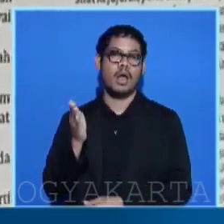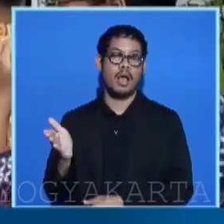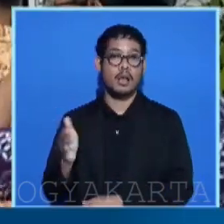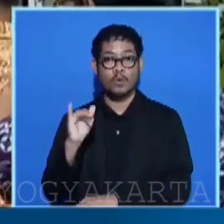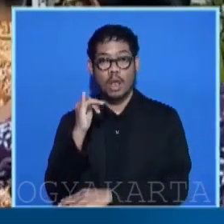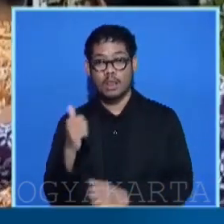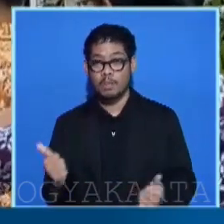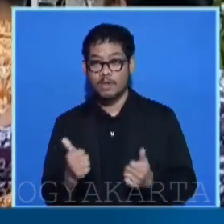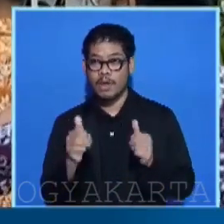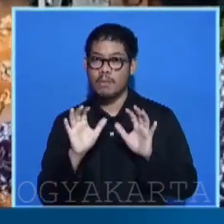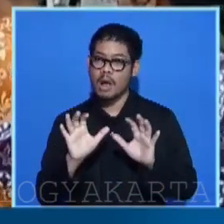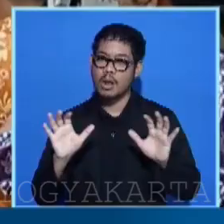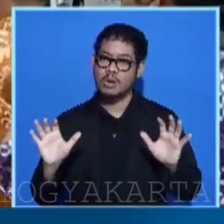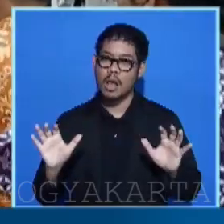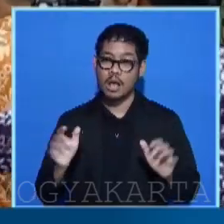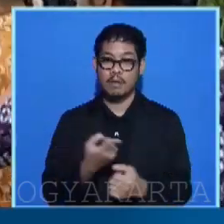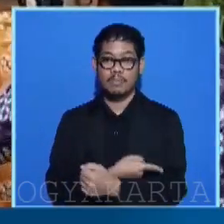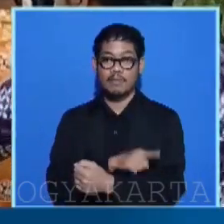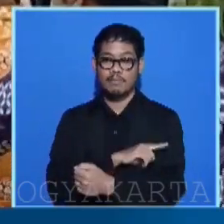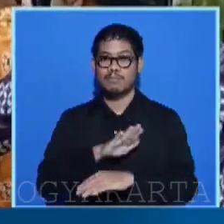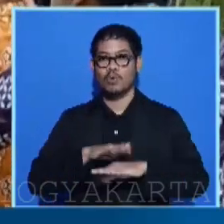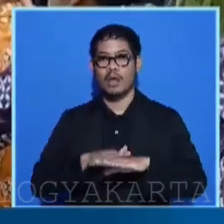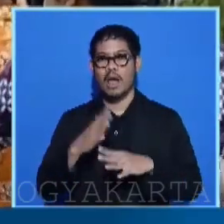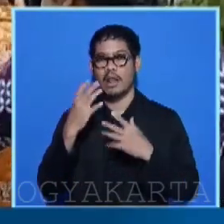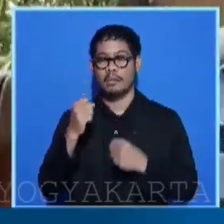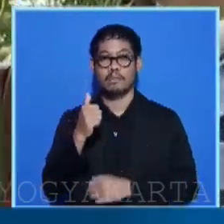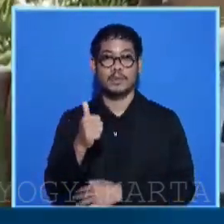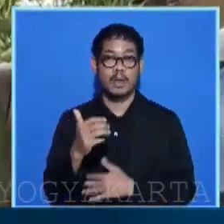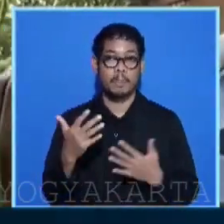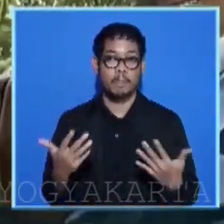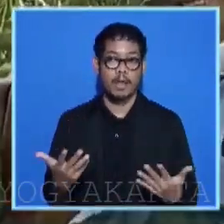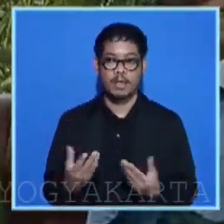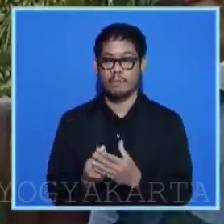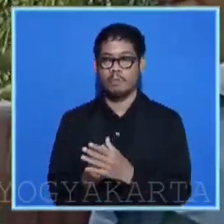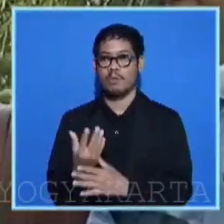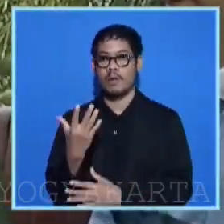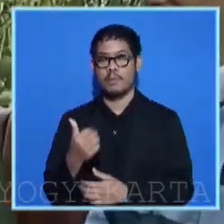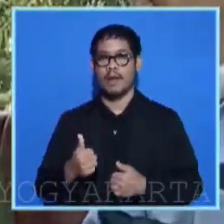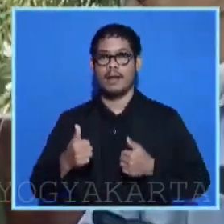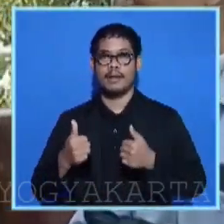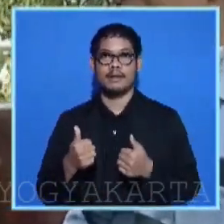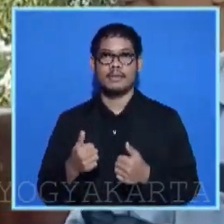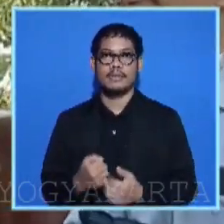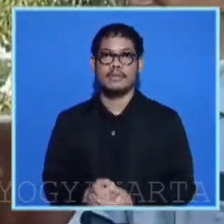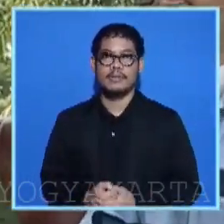Potensi-potensi budaya juga diharapkan semakin tergali dan tervisualisasi dengan apik sehingga menampilkan identitas setiap kemantren.